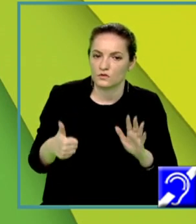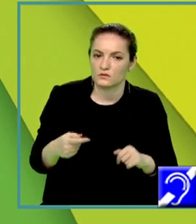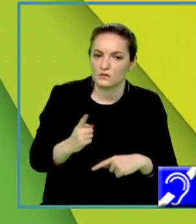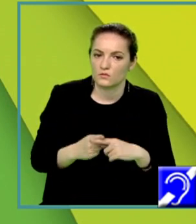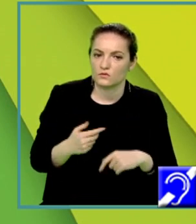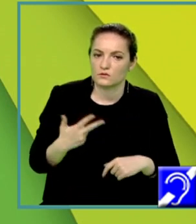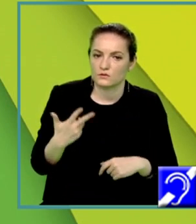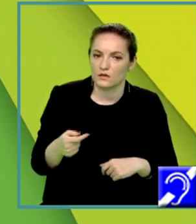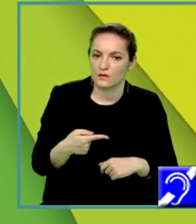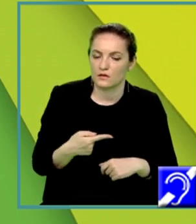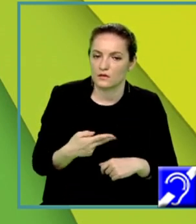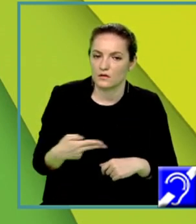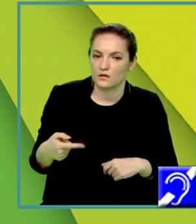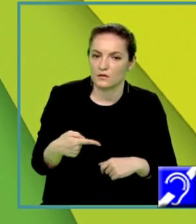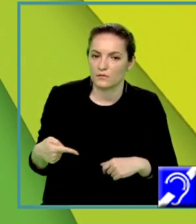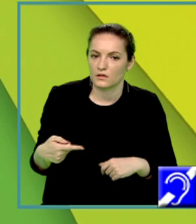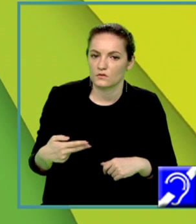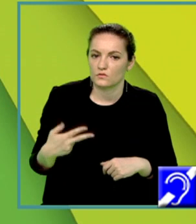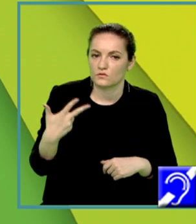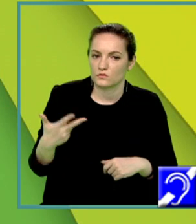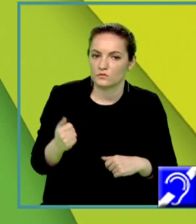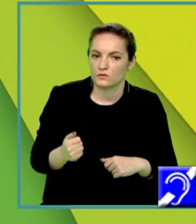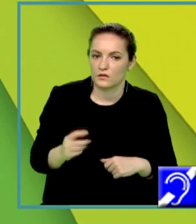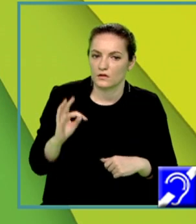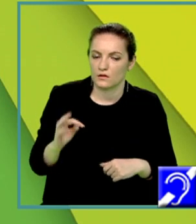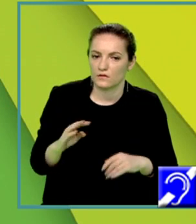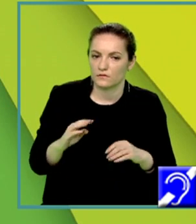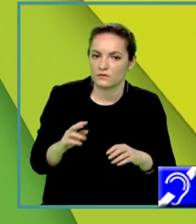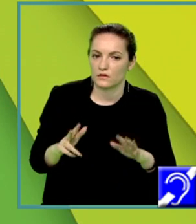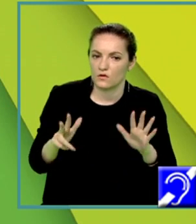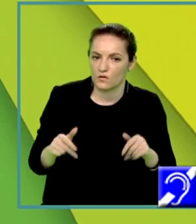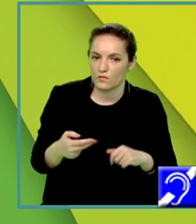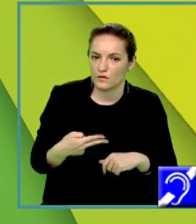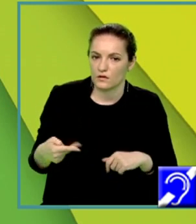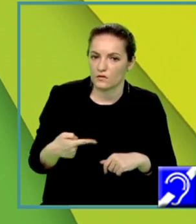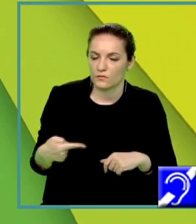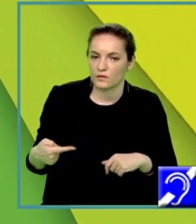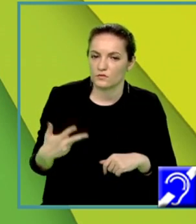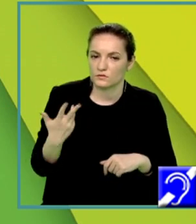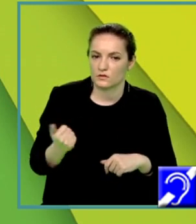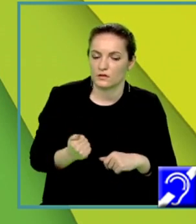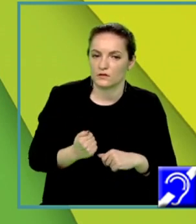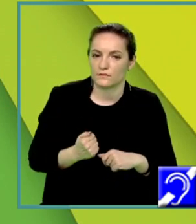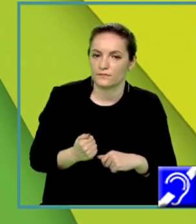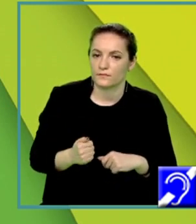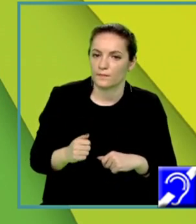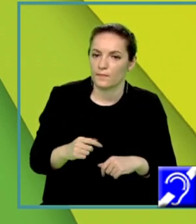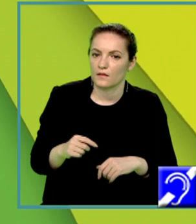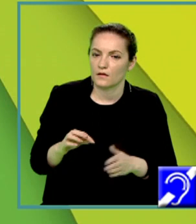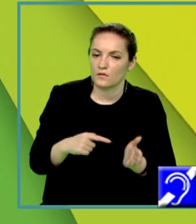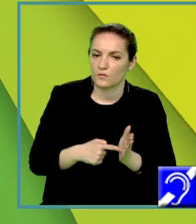3. Cu alte cuvinte, f de 8 egal cu minus 3, deci am demonstrat că punctele A, B și